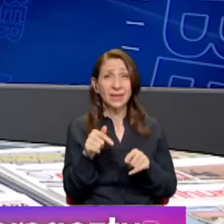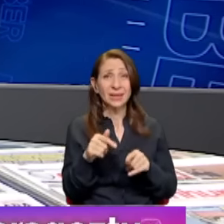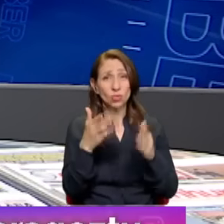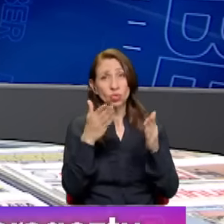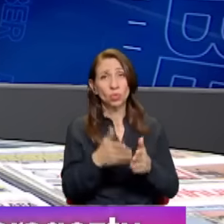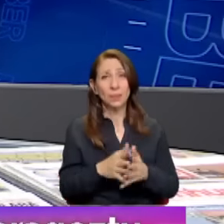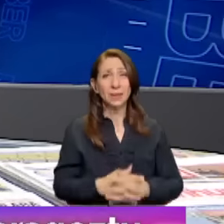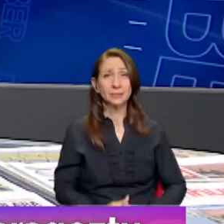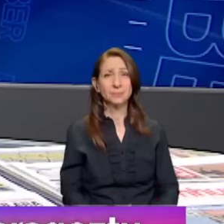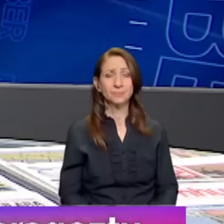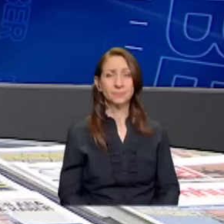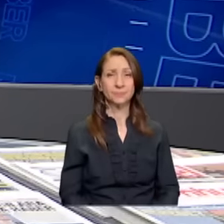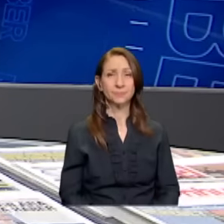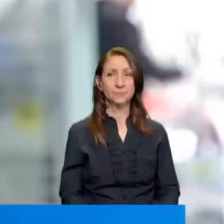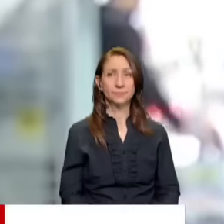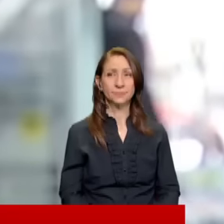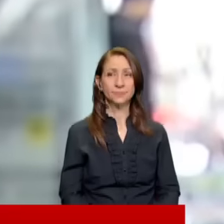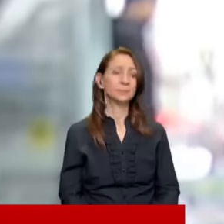durumlarını